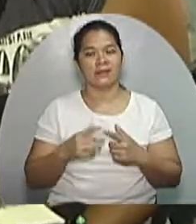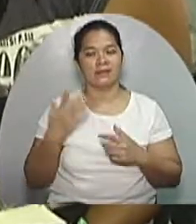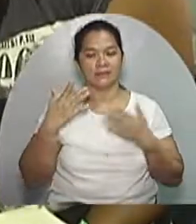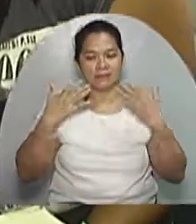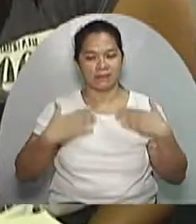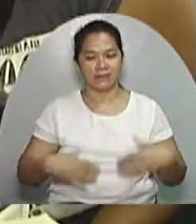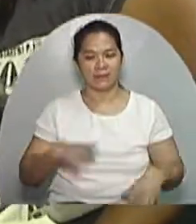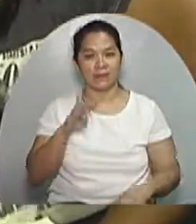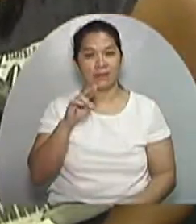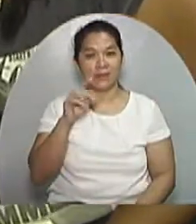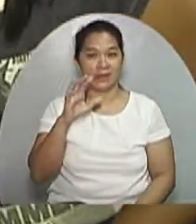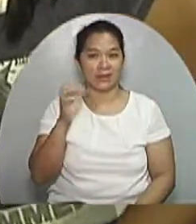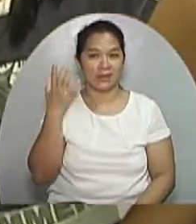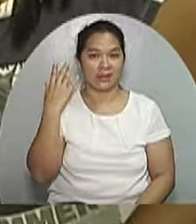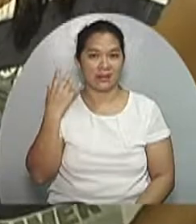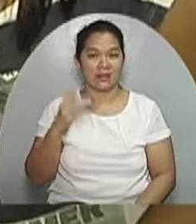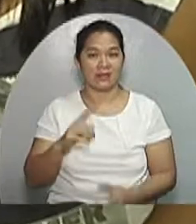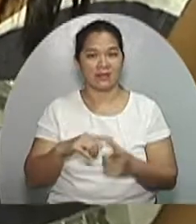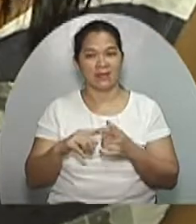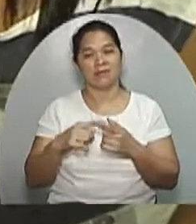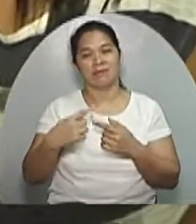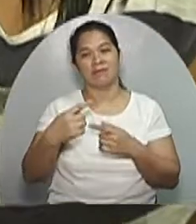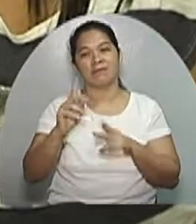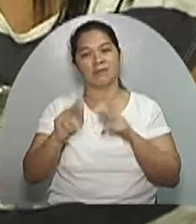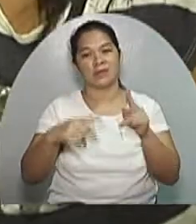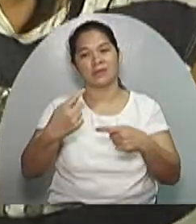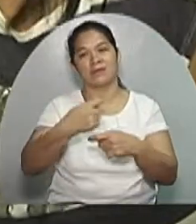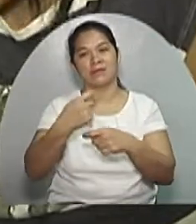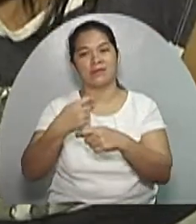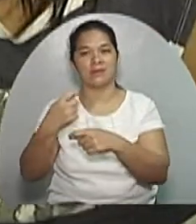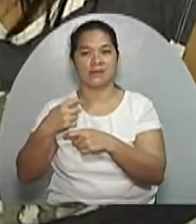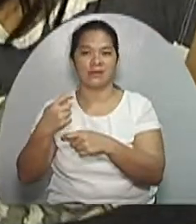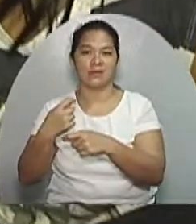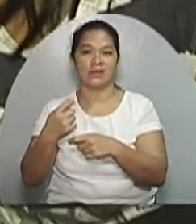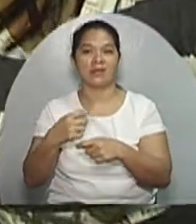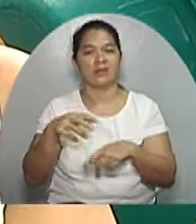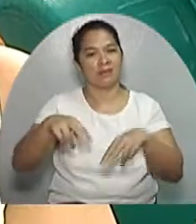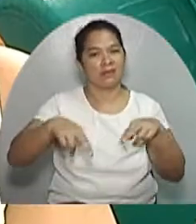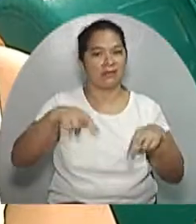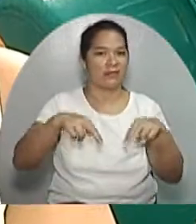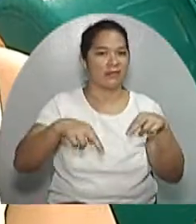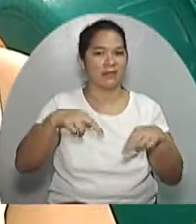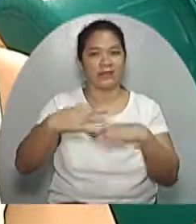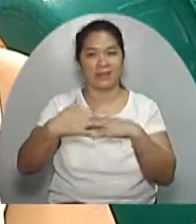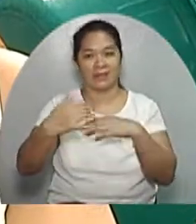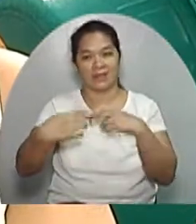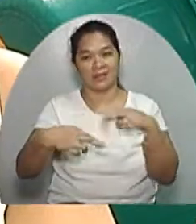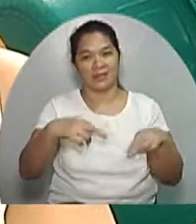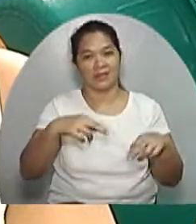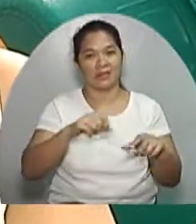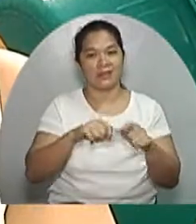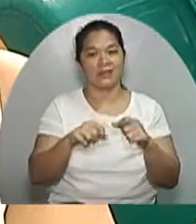kapag nagbe-brace ka po nung una, nung tinutokso daw po siyang robot, ganun.